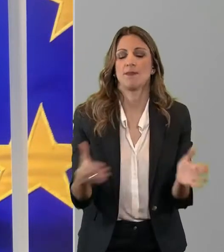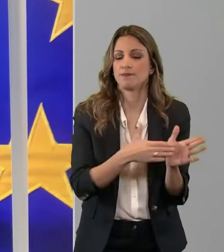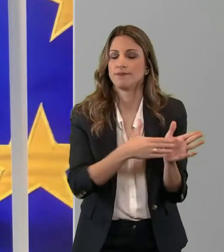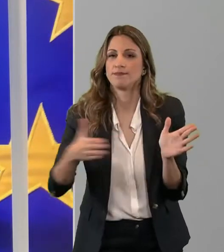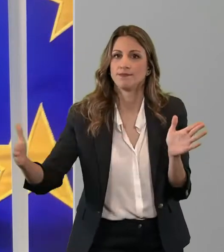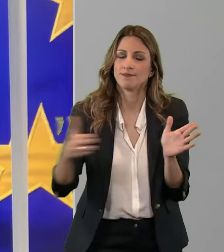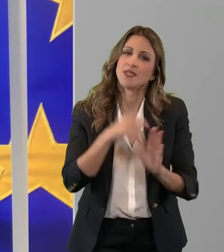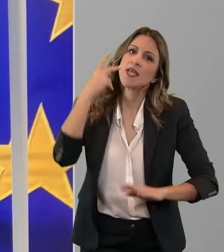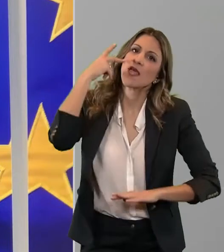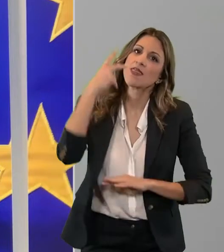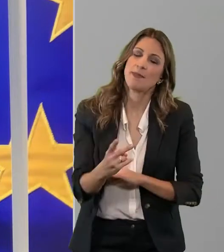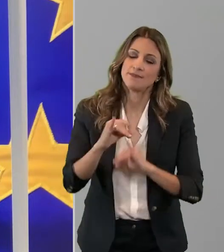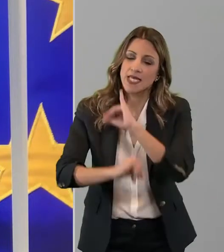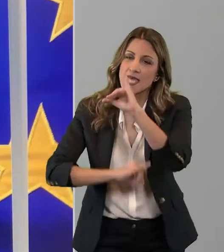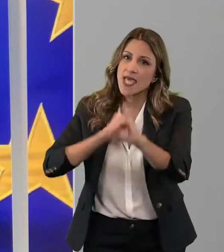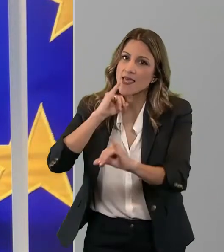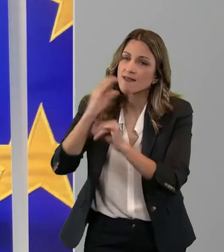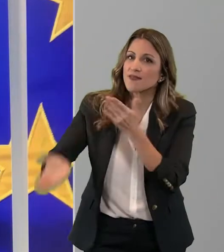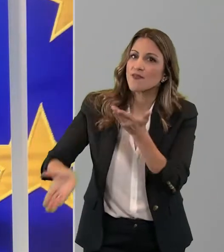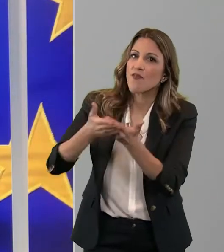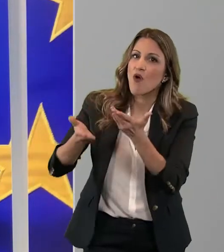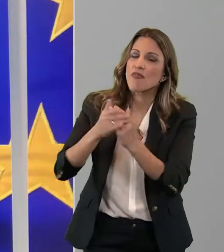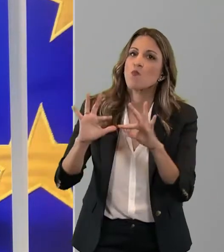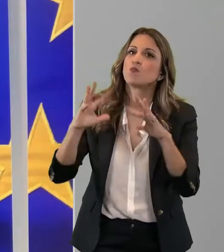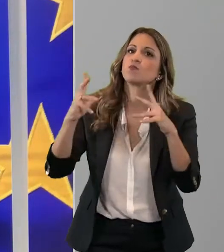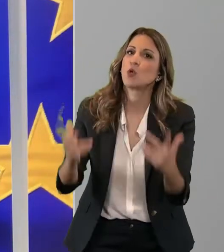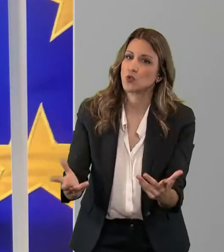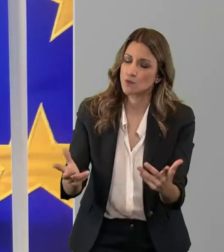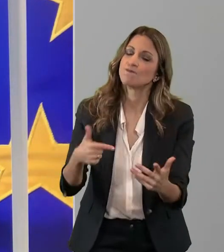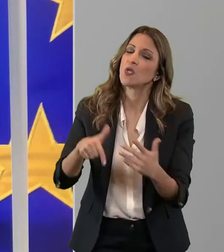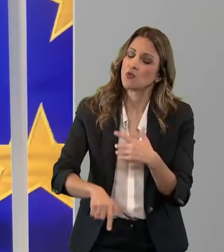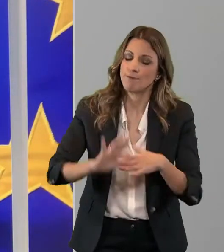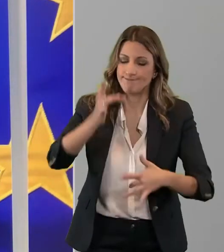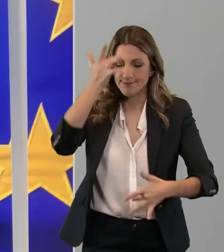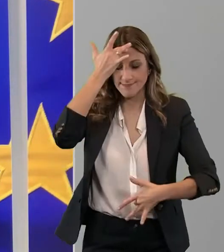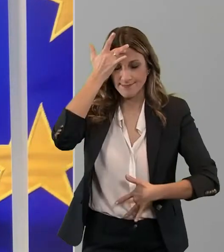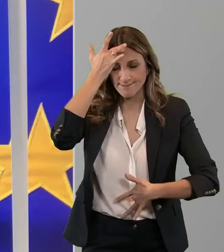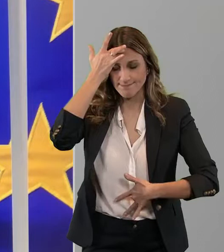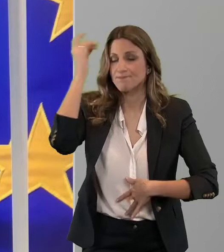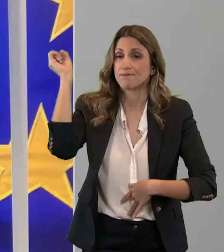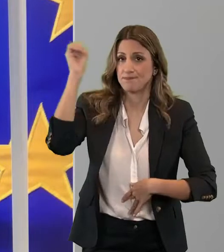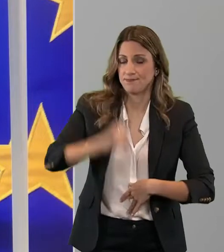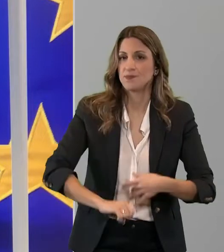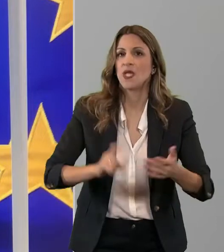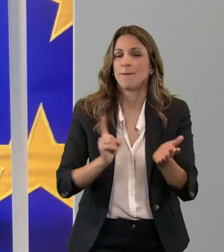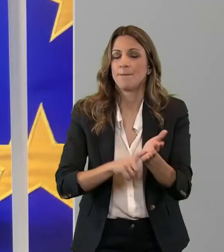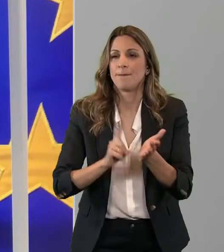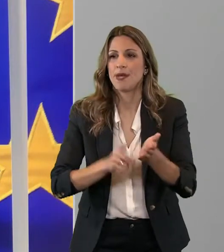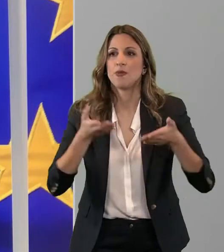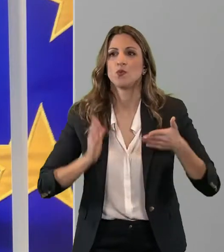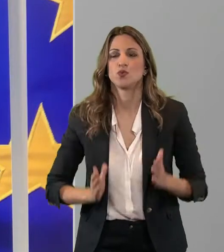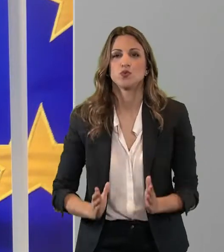την μετάβαση αυτή ως έναν ιστορικό επιταχυντή, σιγά σιγά καταλαβαίνουμε ότι πρέπει να κινηθούμε από